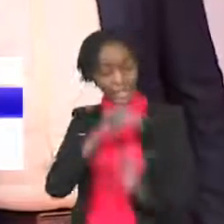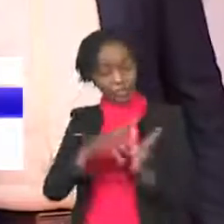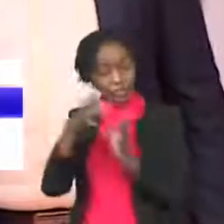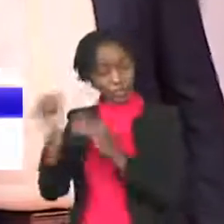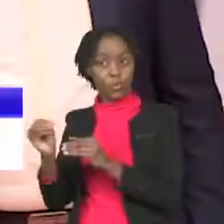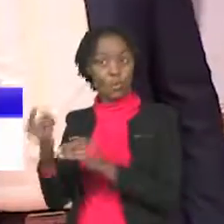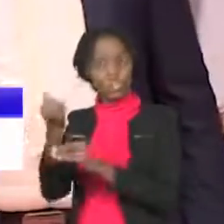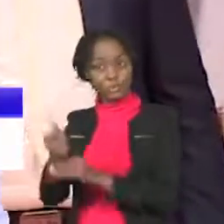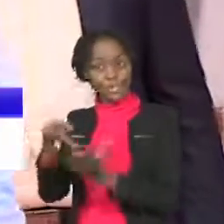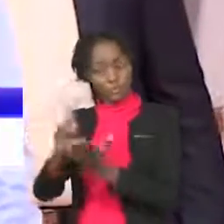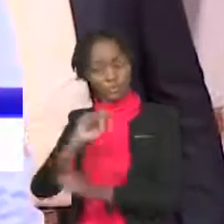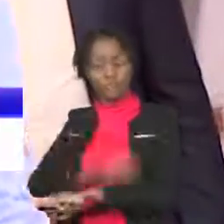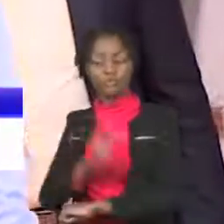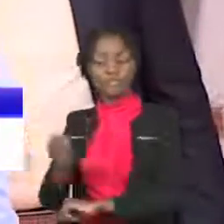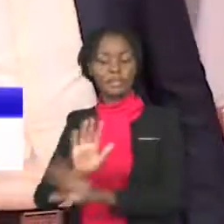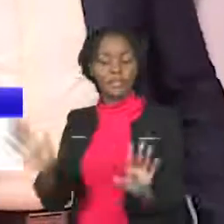fees ya hiyo mtoto.